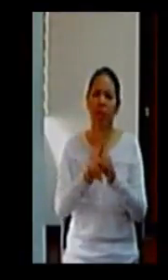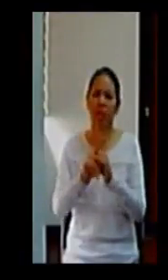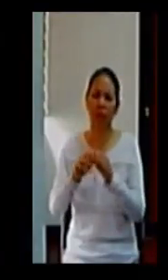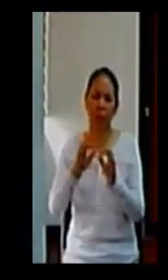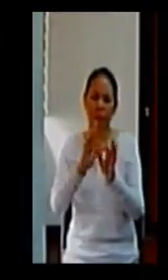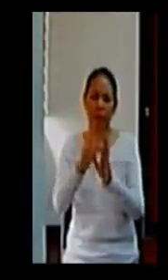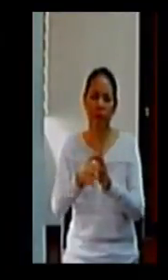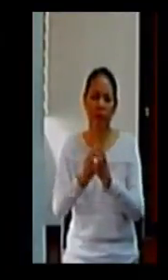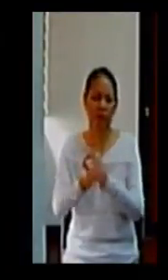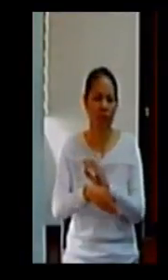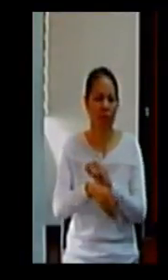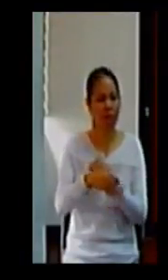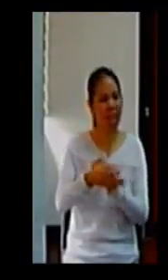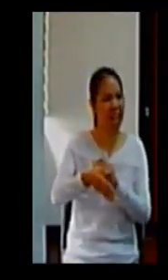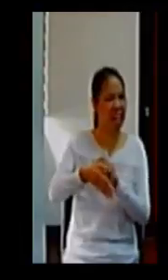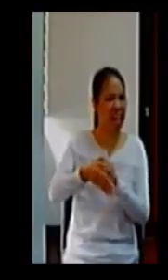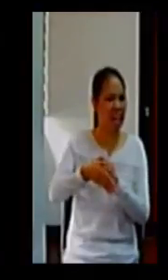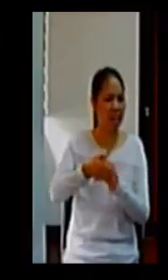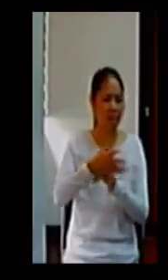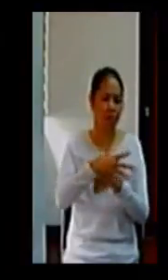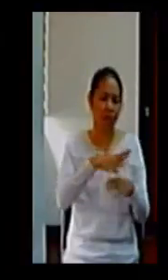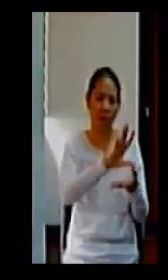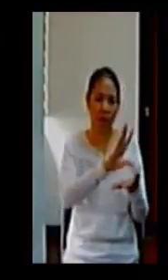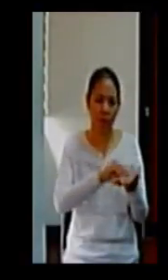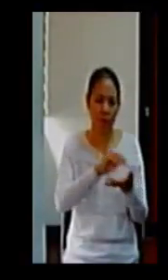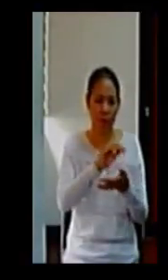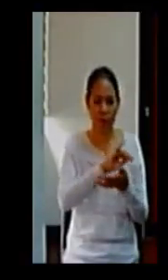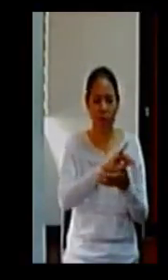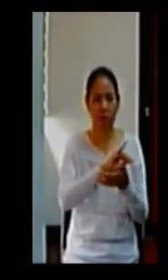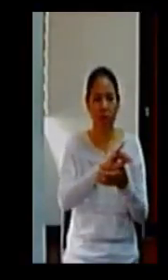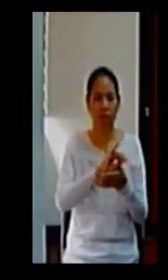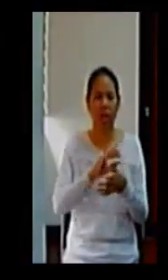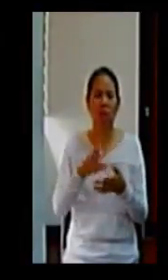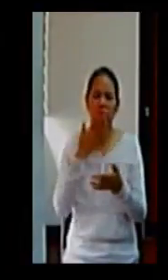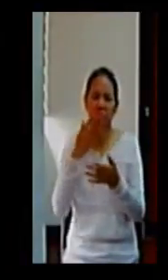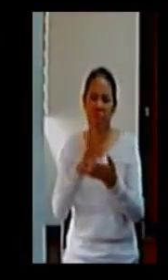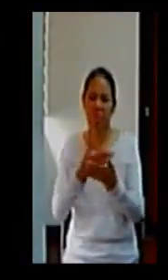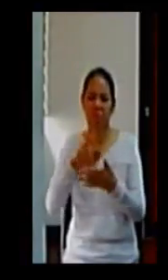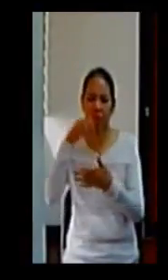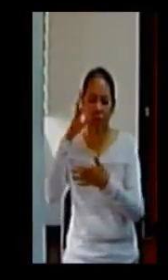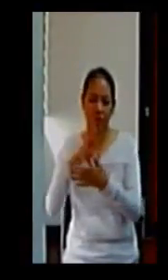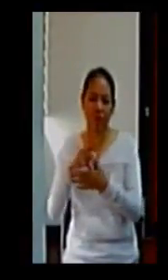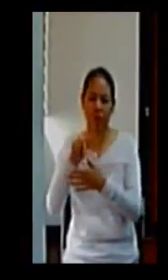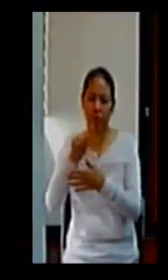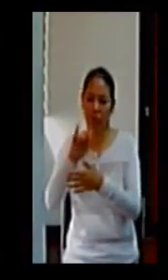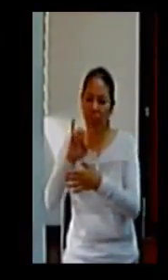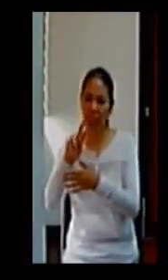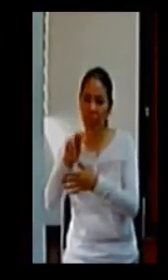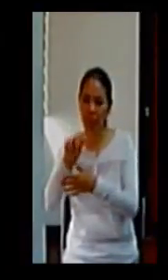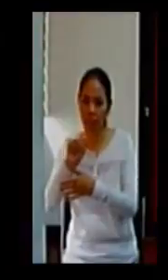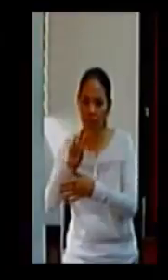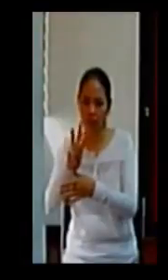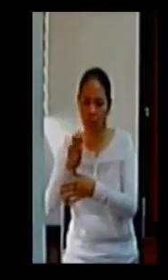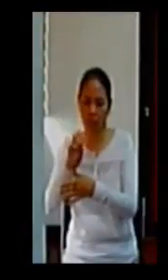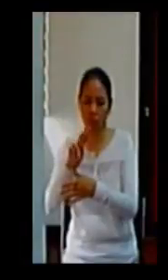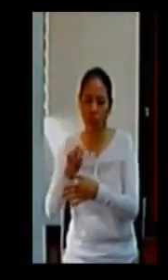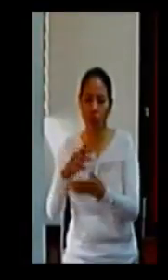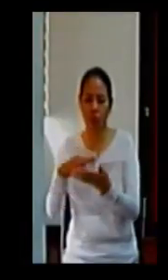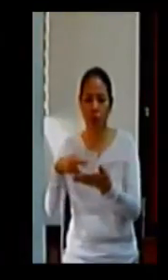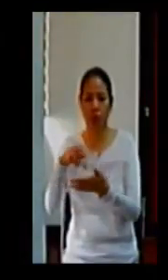aming tinawan rice kasi maliban sa mahaba yung palay, ay ito rin ay mas